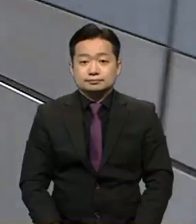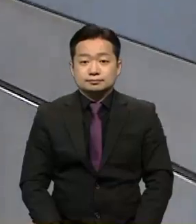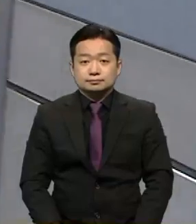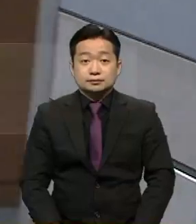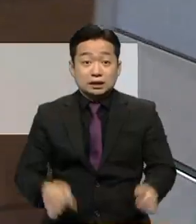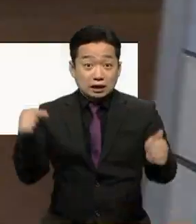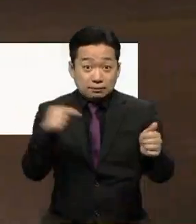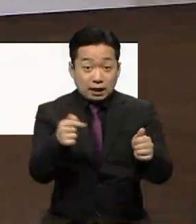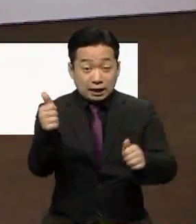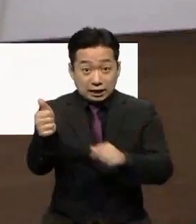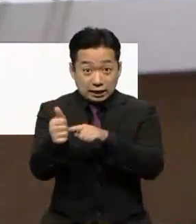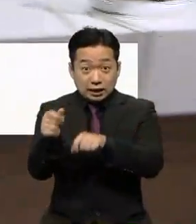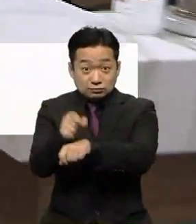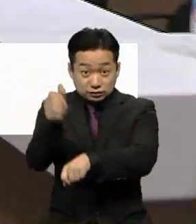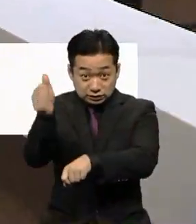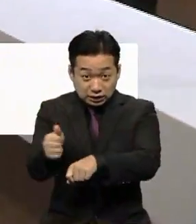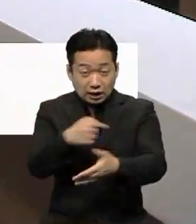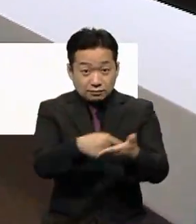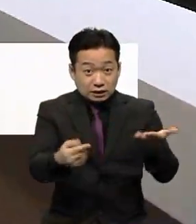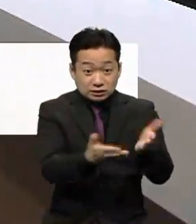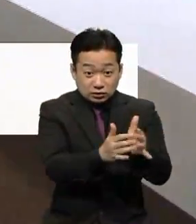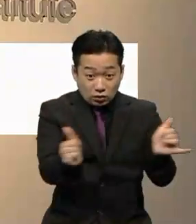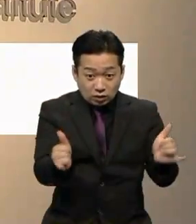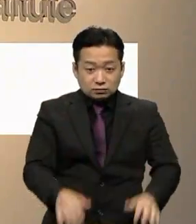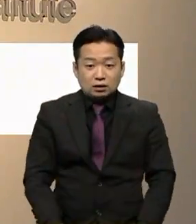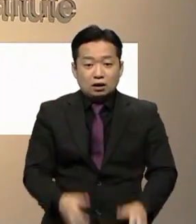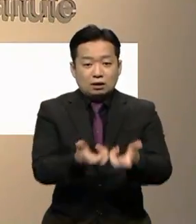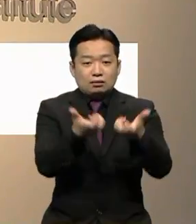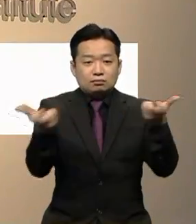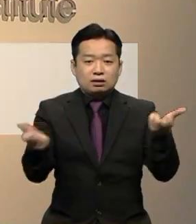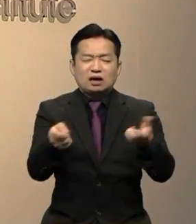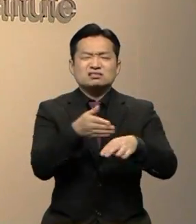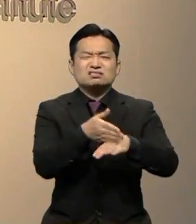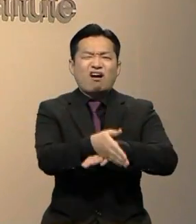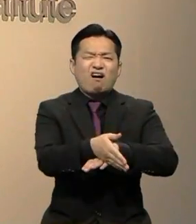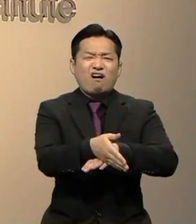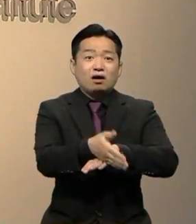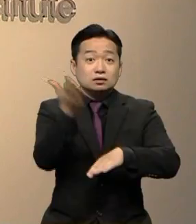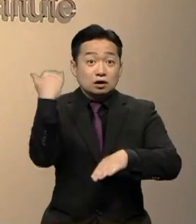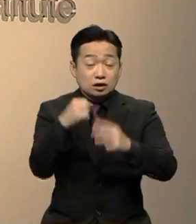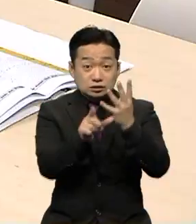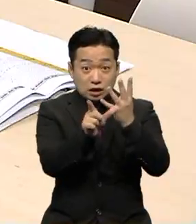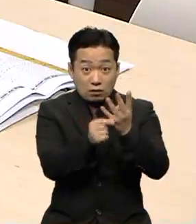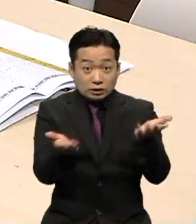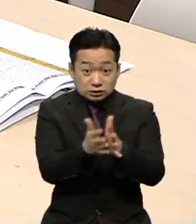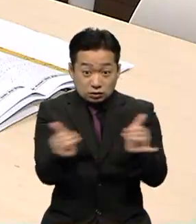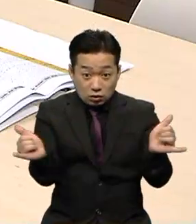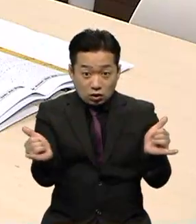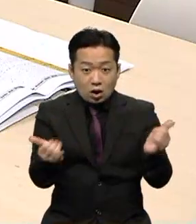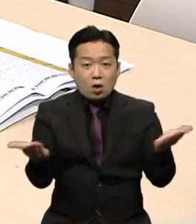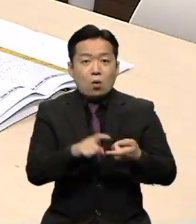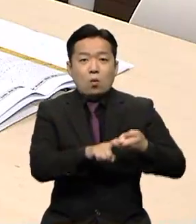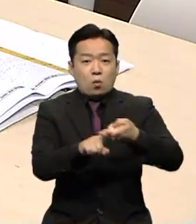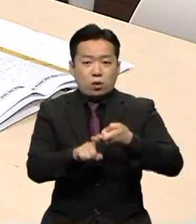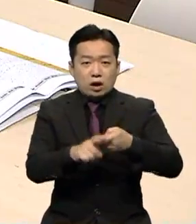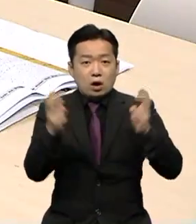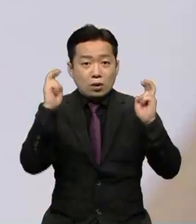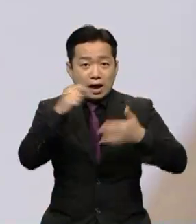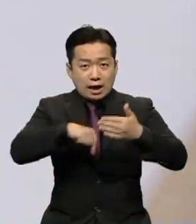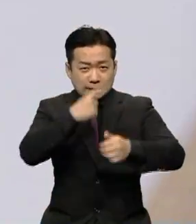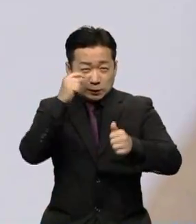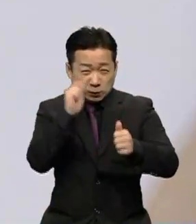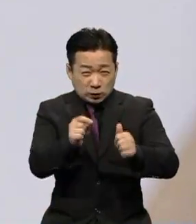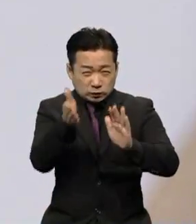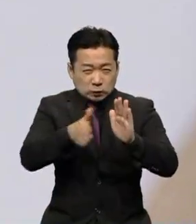가해자 A 부서장과 피해 직원 사이 분리 조치부터 늦었습니다. 지난 4월 직원들은 노조의 직장 내 괴롭힘을